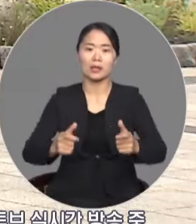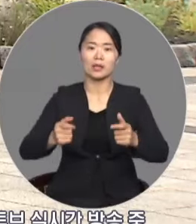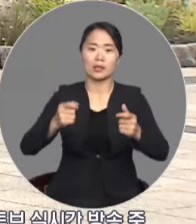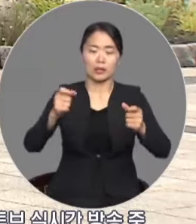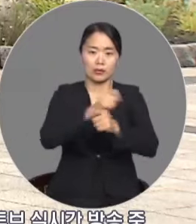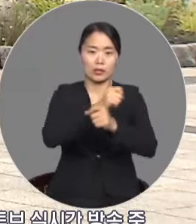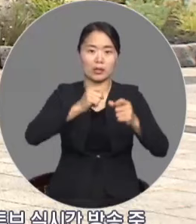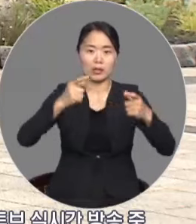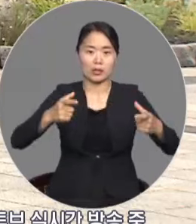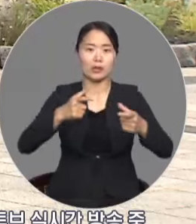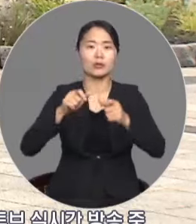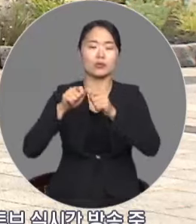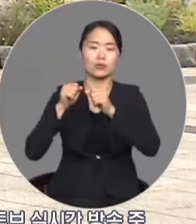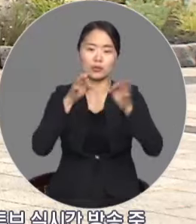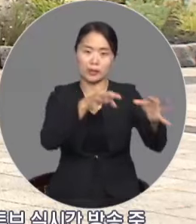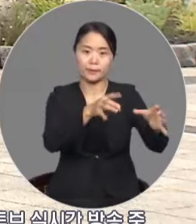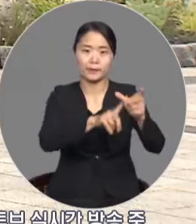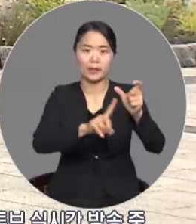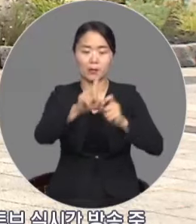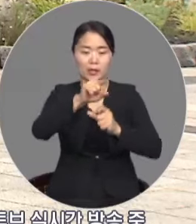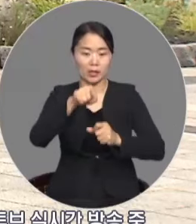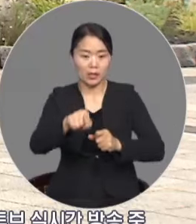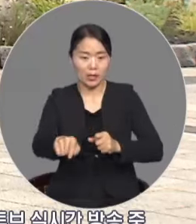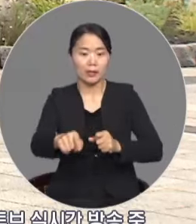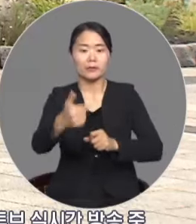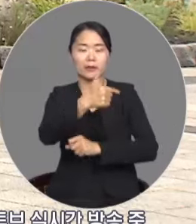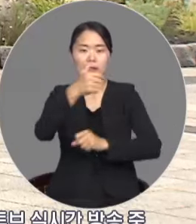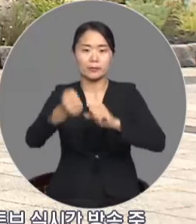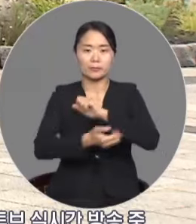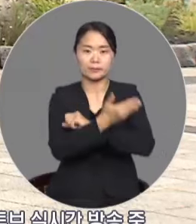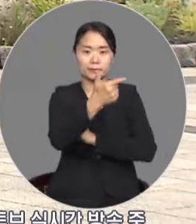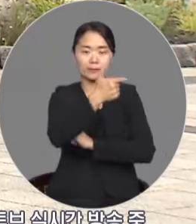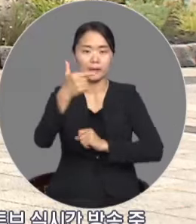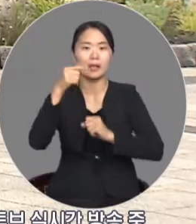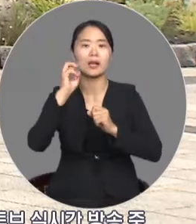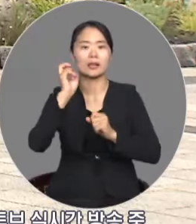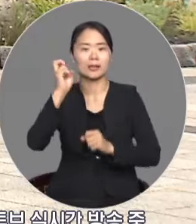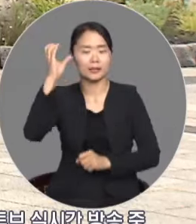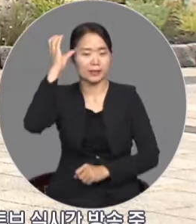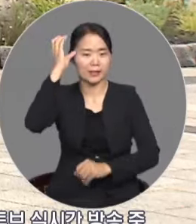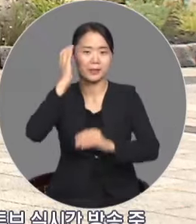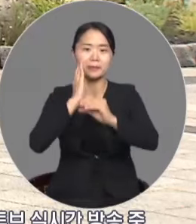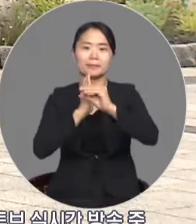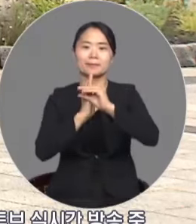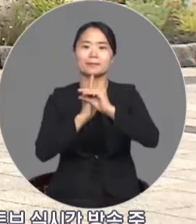울산의 거대한 투자의 물결이 일어날 것으로 기대하고 있습니다. UBC 뉴스 김용환입니다.